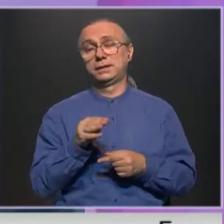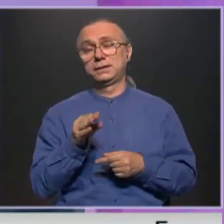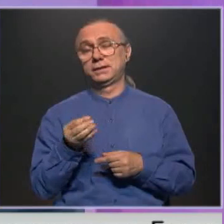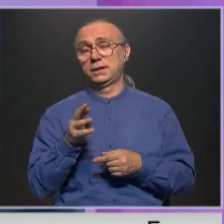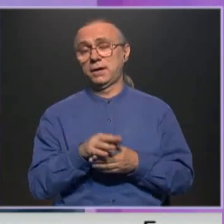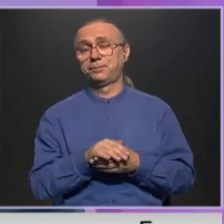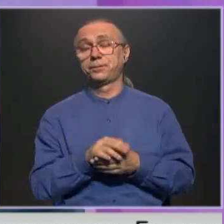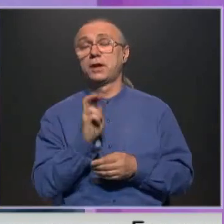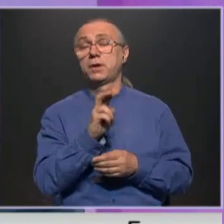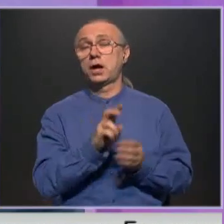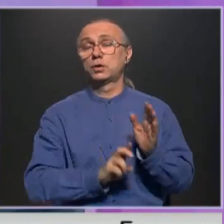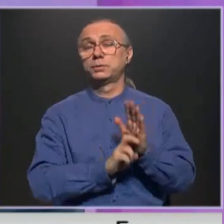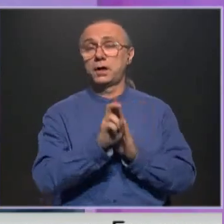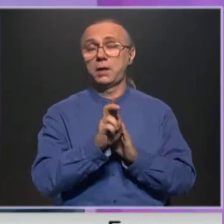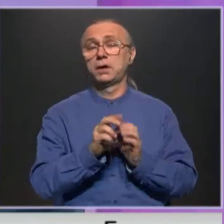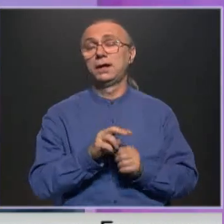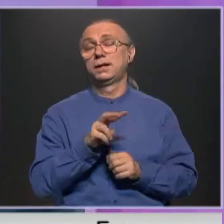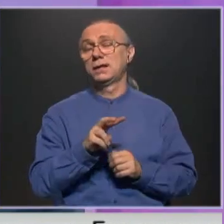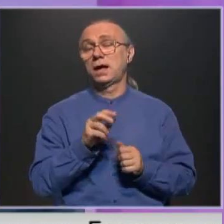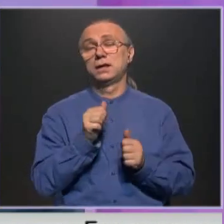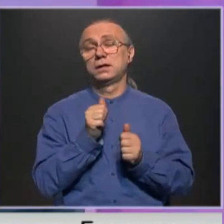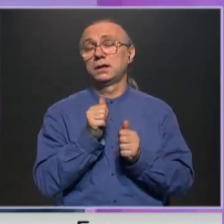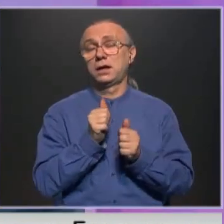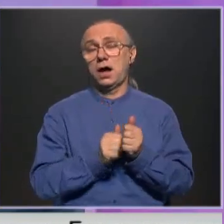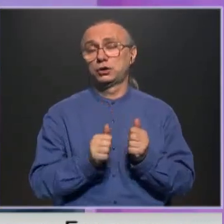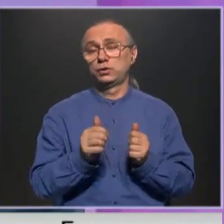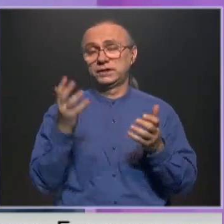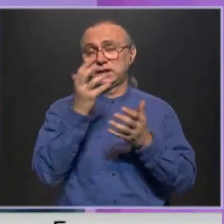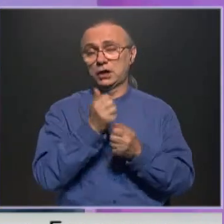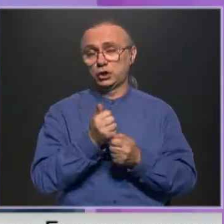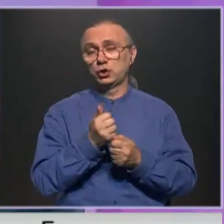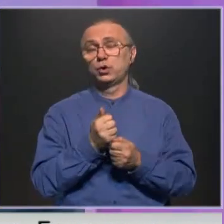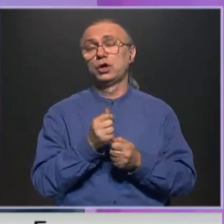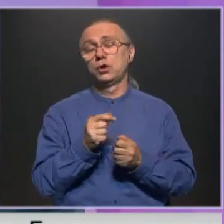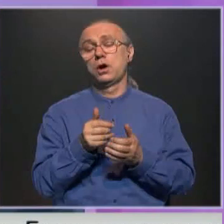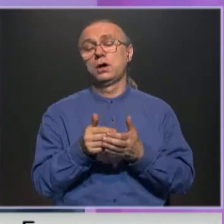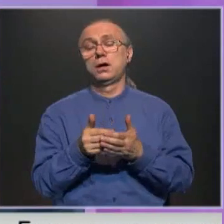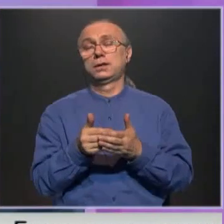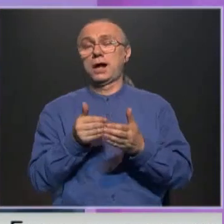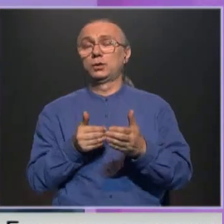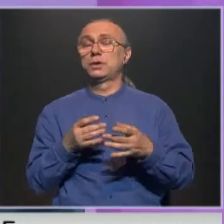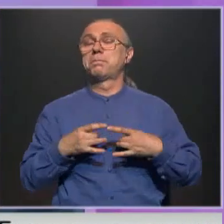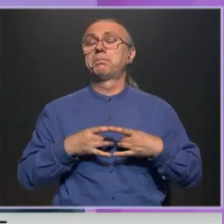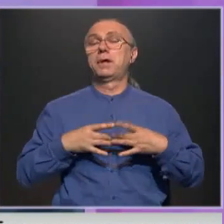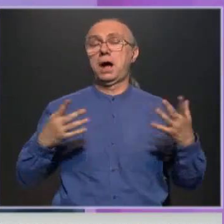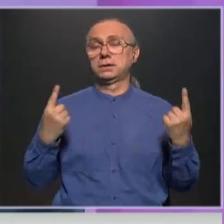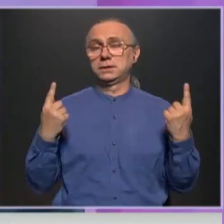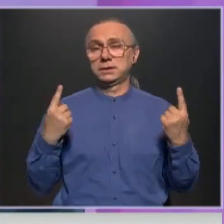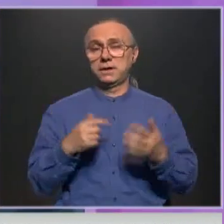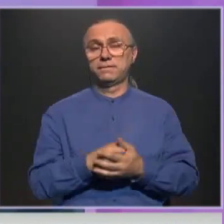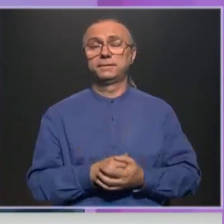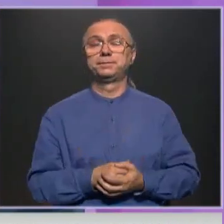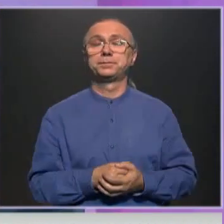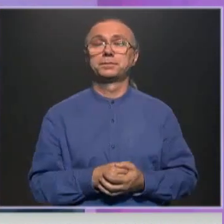практике обычно это не каждую всеночную, а накануне двунадесятых праздников. Вот у нас будет Вознесение Христово, впереди тоже будет всеночное